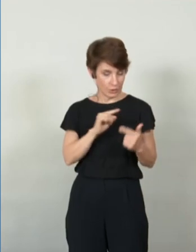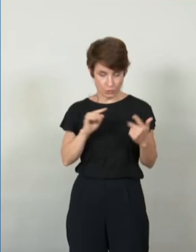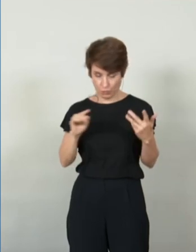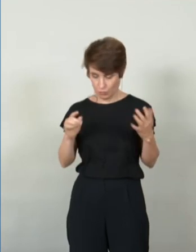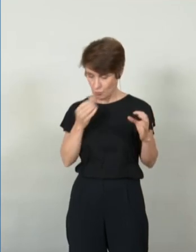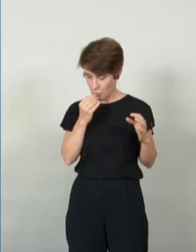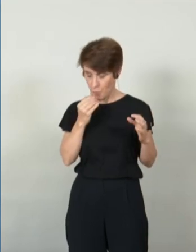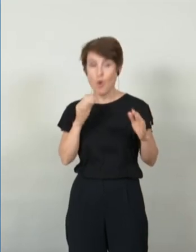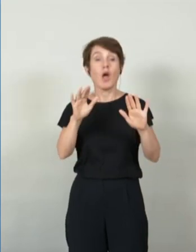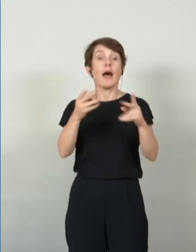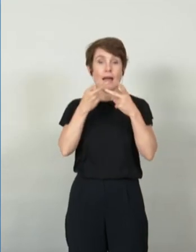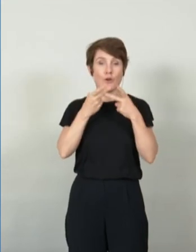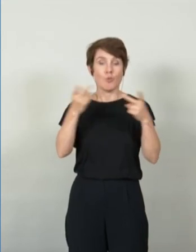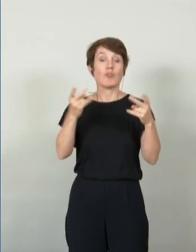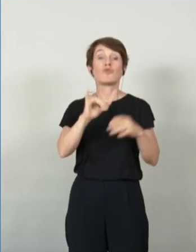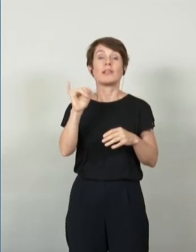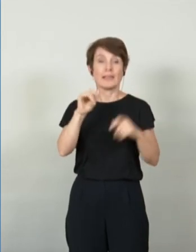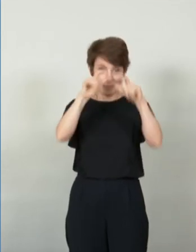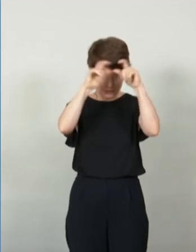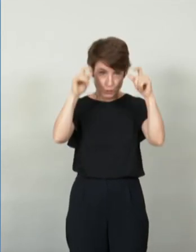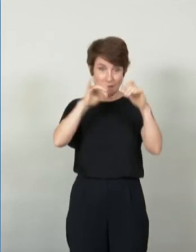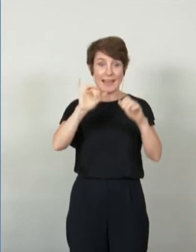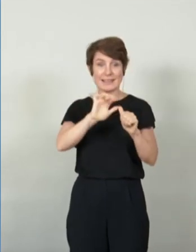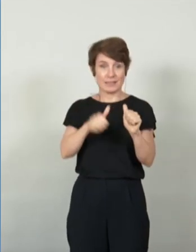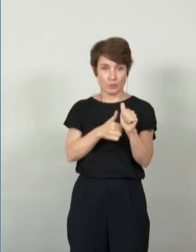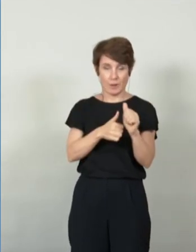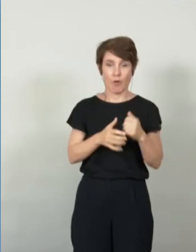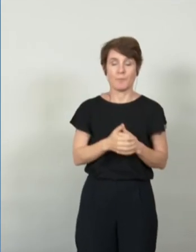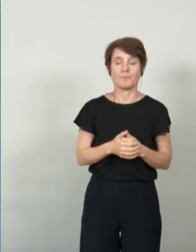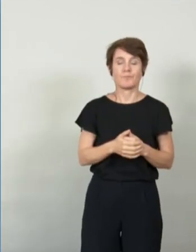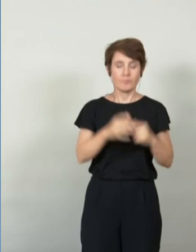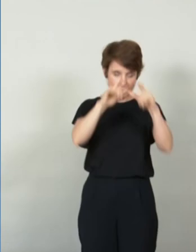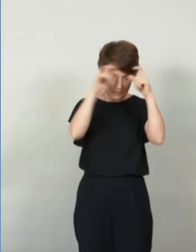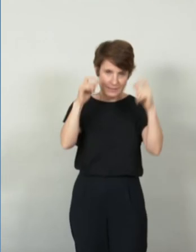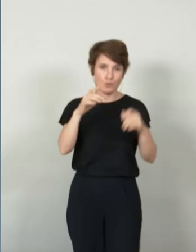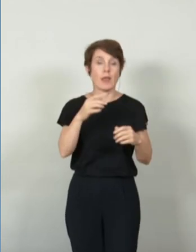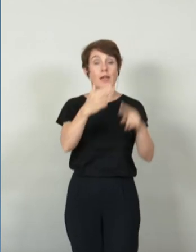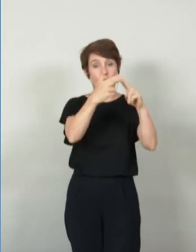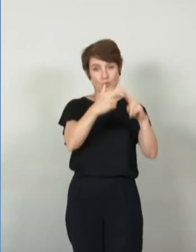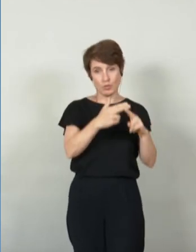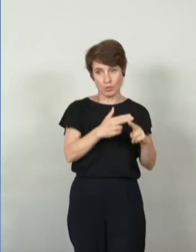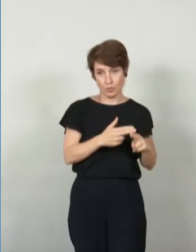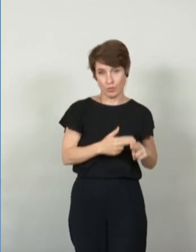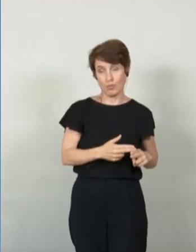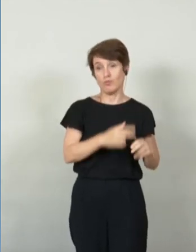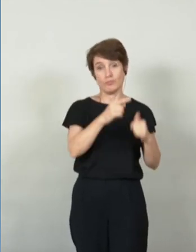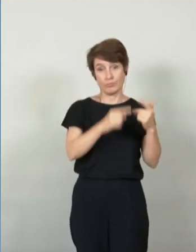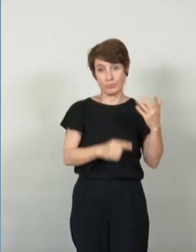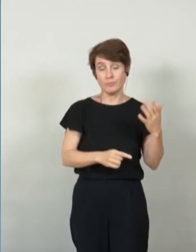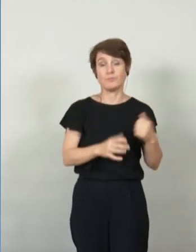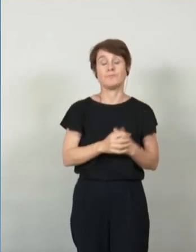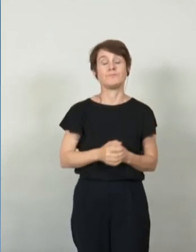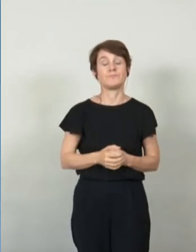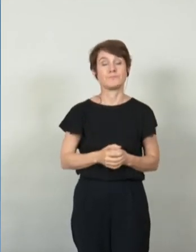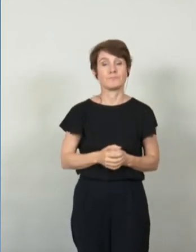je vais vous lire du coup les situer un suppléants donc pour les titulaires monsieur soldeville madame metrier monsieur cada monsieur clouaire et Monsieur